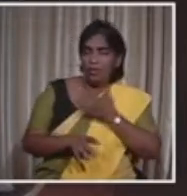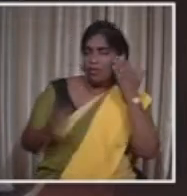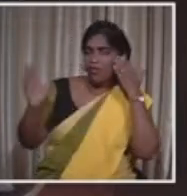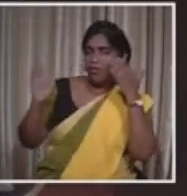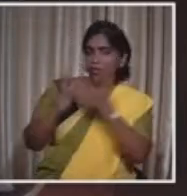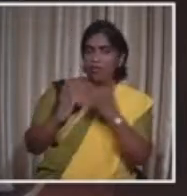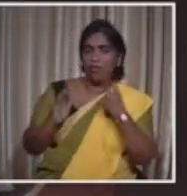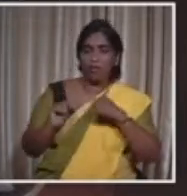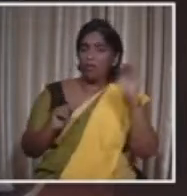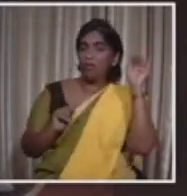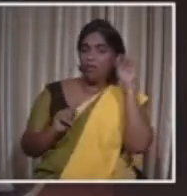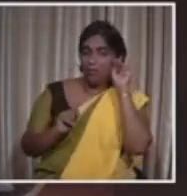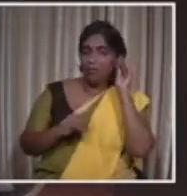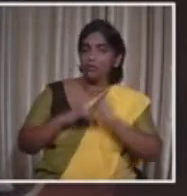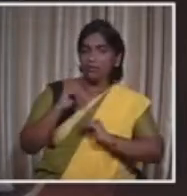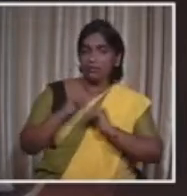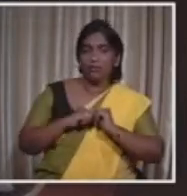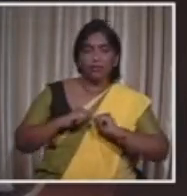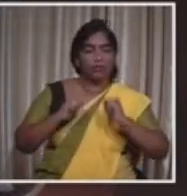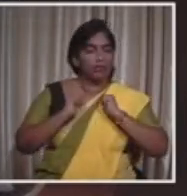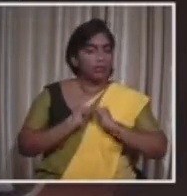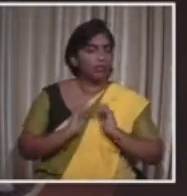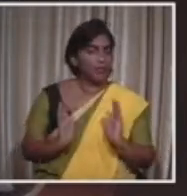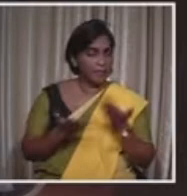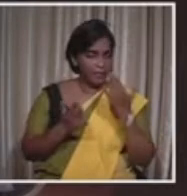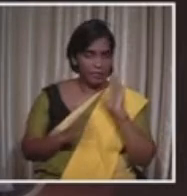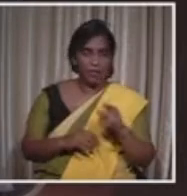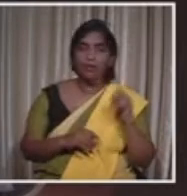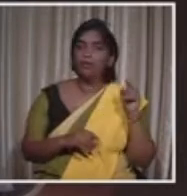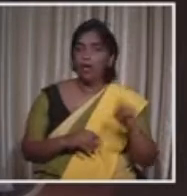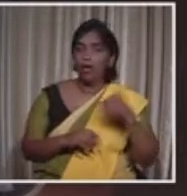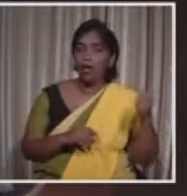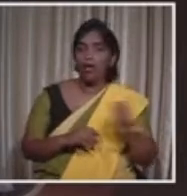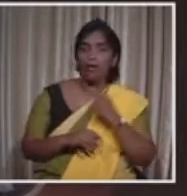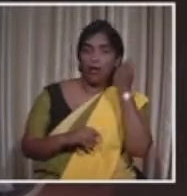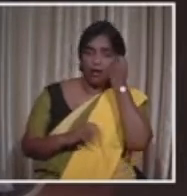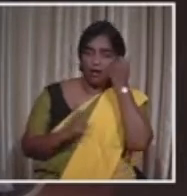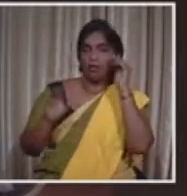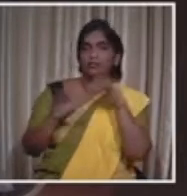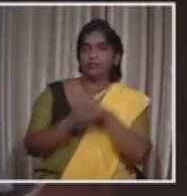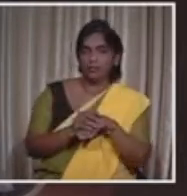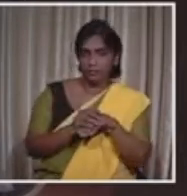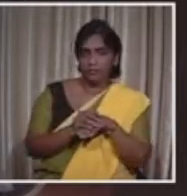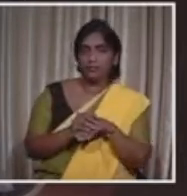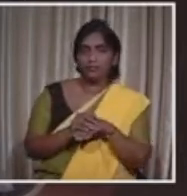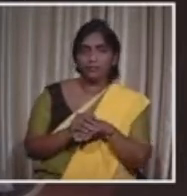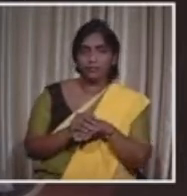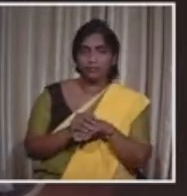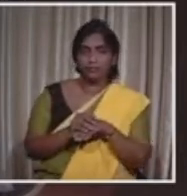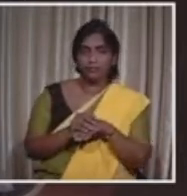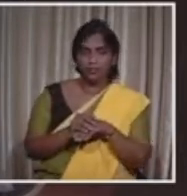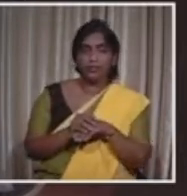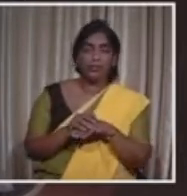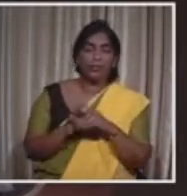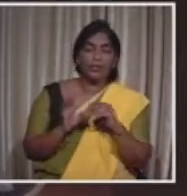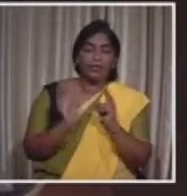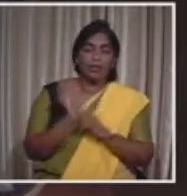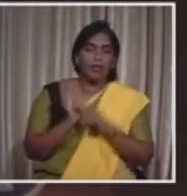සවන් දෙන ක්‍රමවේදය අපි ස්ථාපනය කරනවා මේ නව සංකල්පය තුළ කවුන්සිල් ඔෆ් ස්ටේට් සංකල්පය